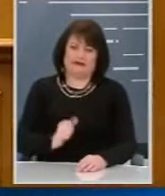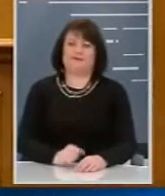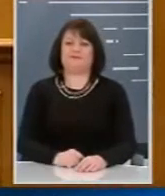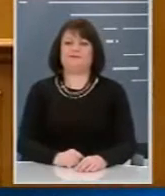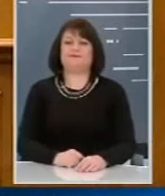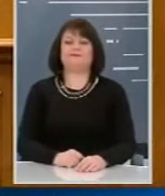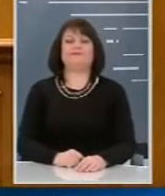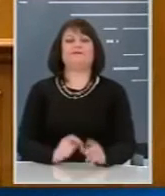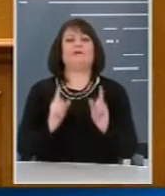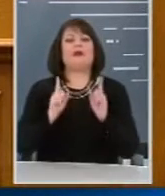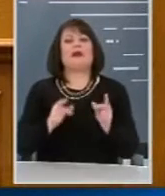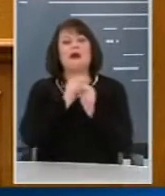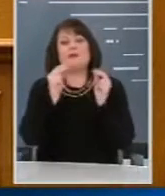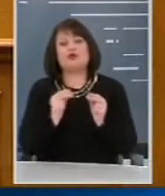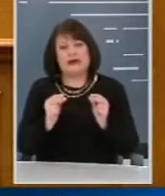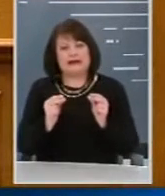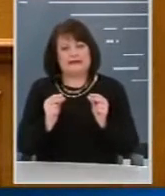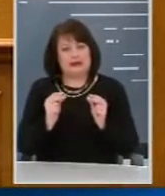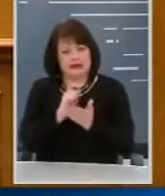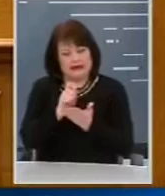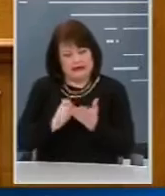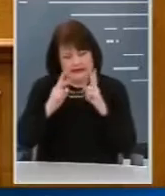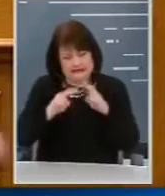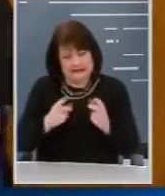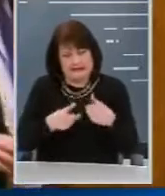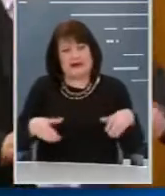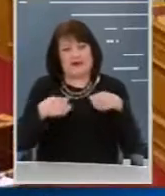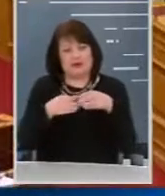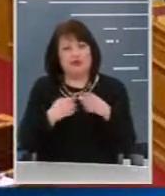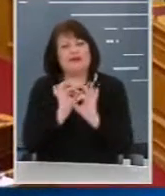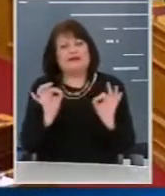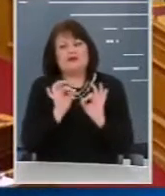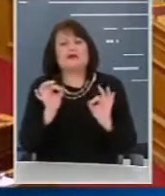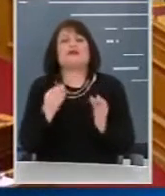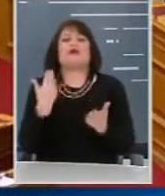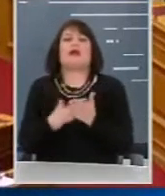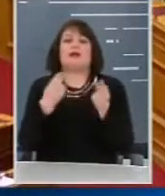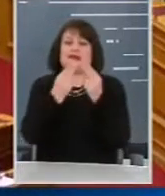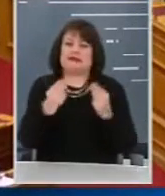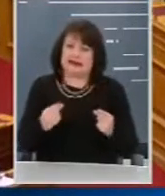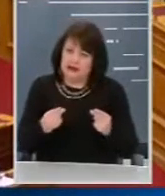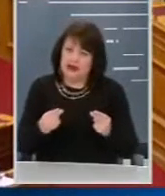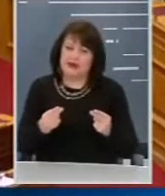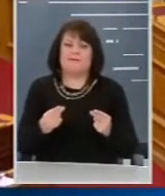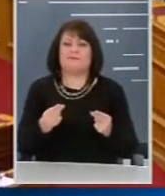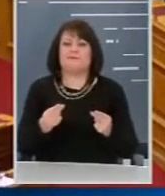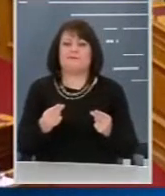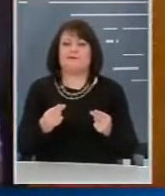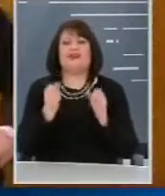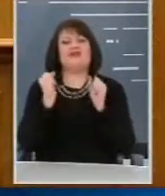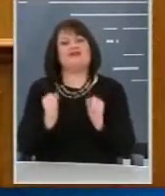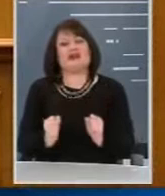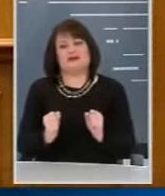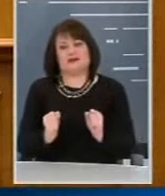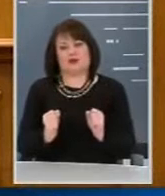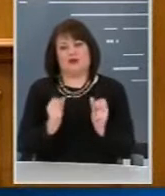στο πόρισμα της Εξεταστικής Επιτροπής, με αναμφισβήτητα στοιχεία, κάνει ακοτήτε ένα βασικό